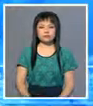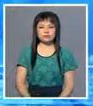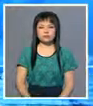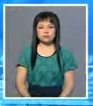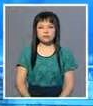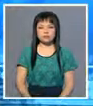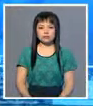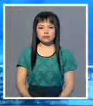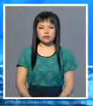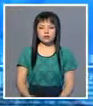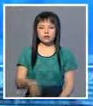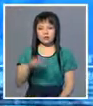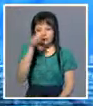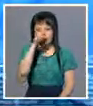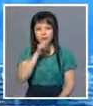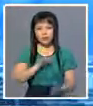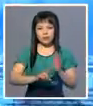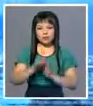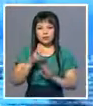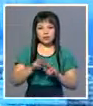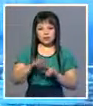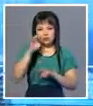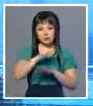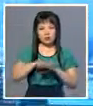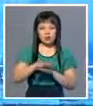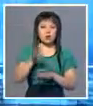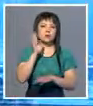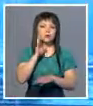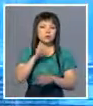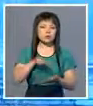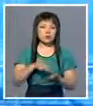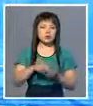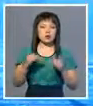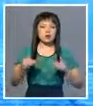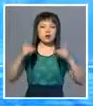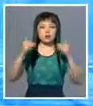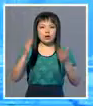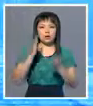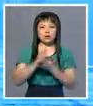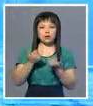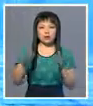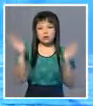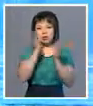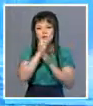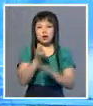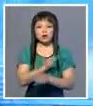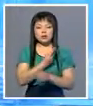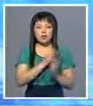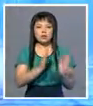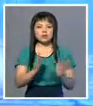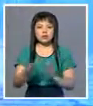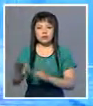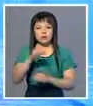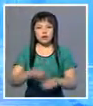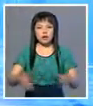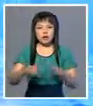Ел жаңалықтармен жалғасақ, маусым айынан бастап еліміздің бірқатар өңірлерінде су бағасы қымбаттайды. Бұл туралы бүгін табиғи монополияларды реттеу